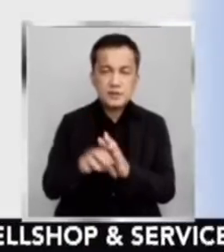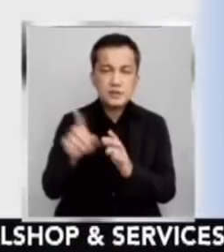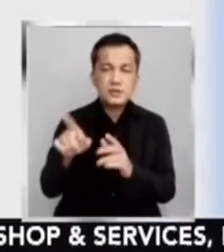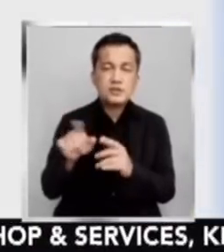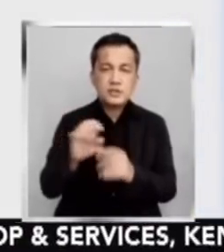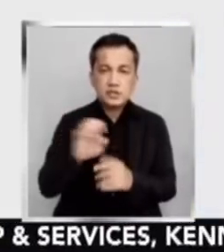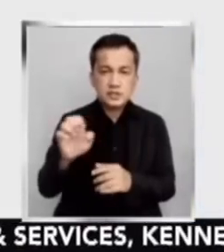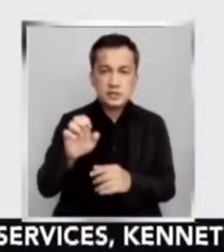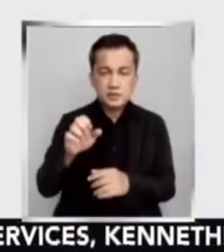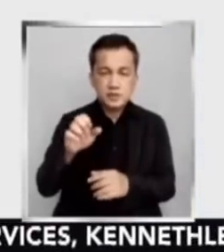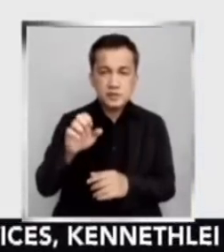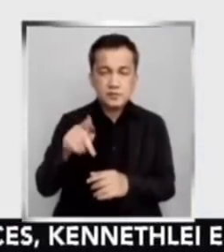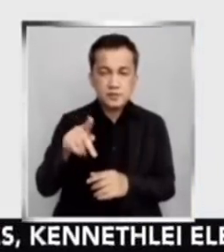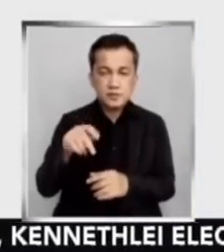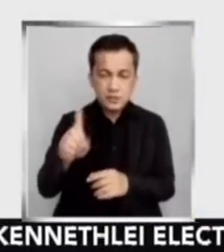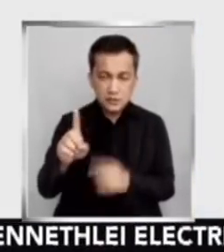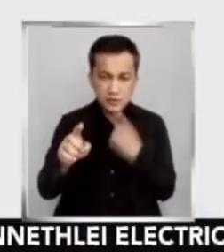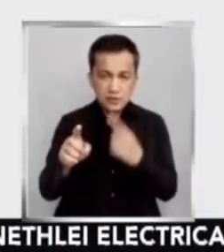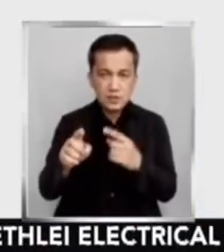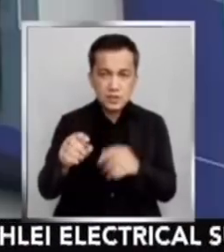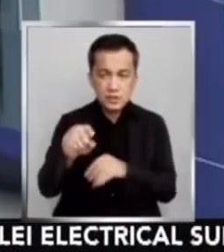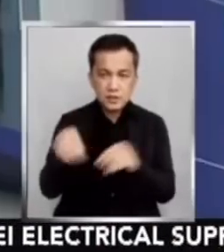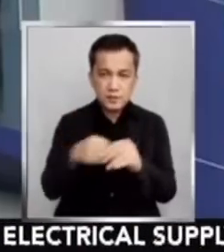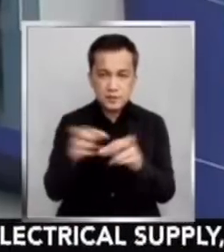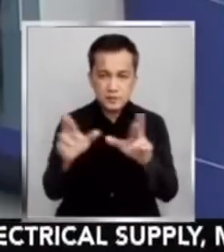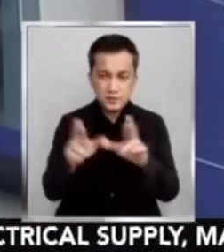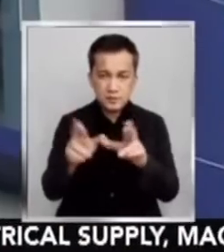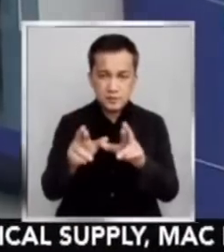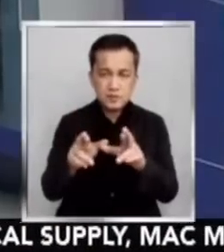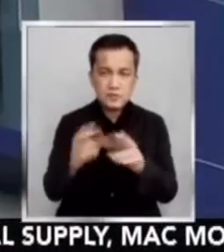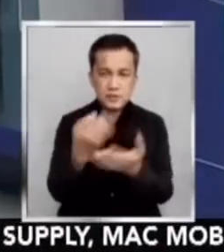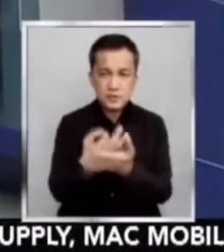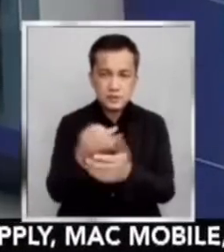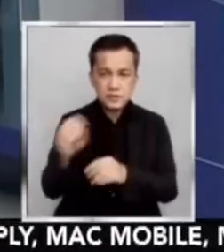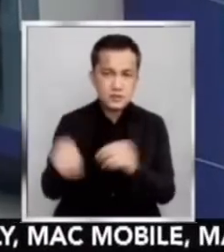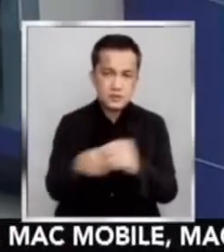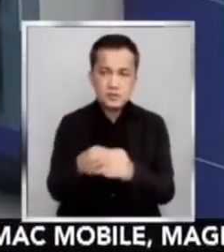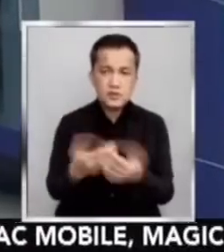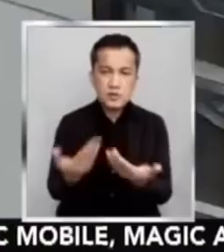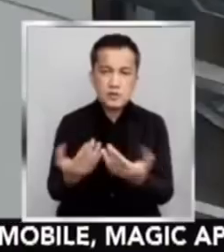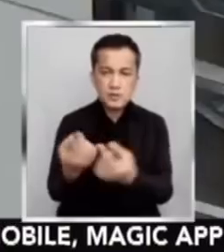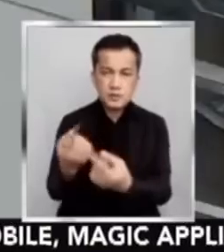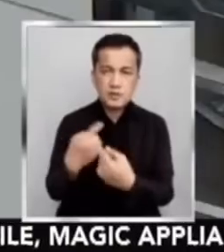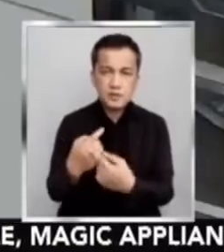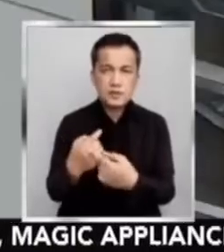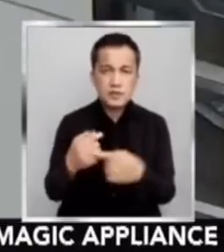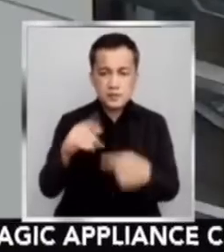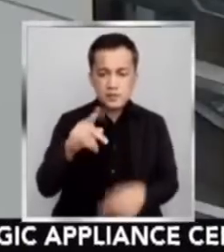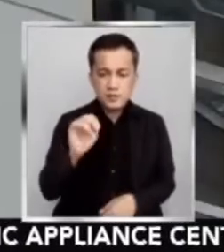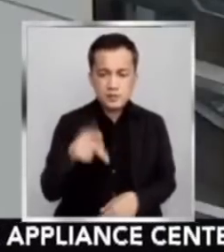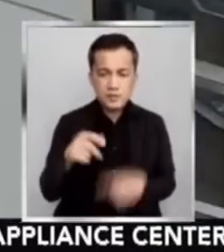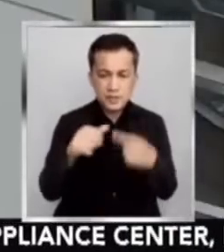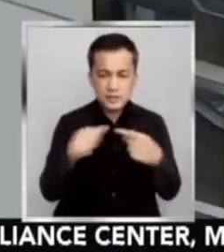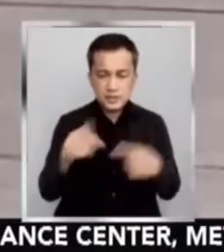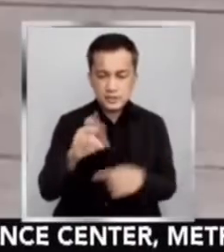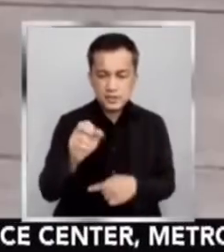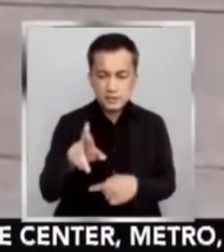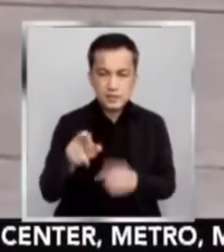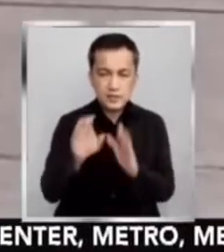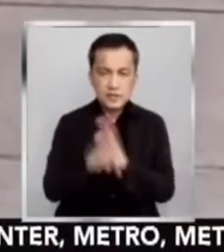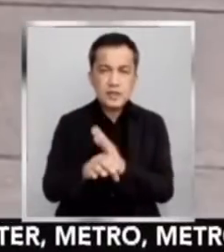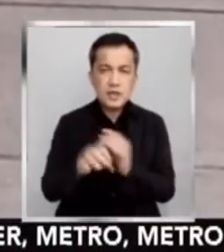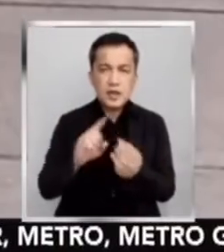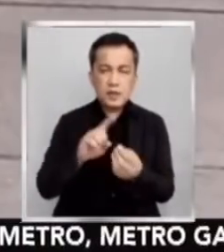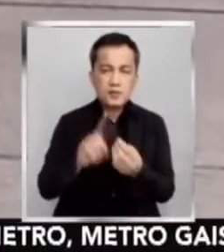mga resibo sa mga money transfer na ginawa niya. Wala pang tugon ang PNP anti-cybercrime group kaugnay sa tasking scam.